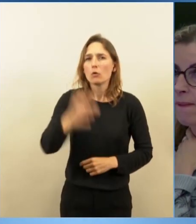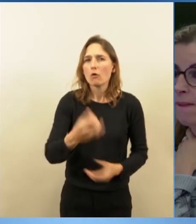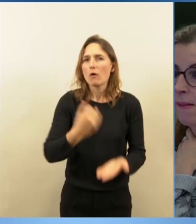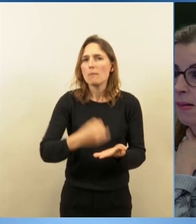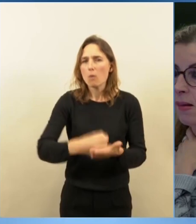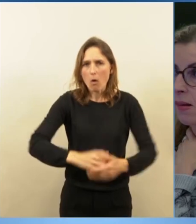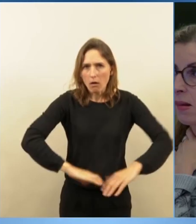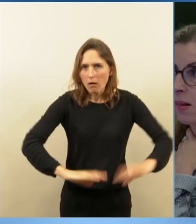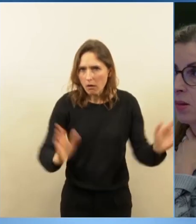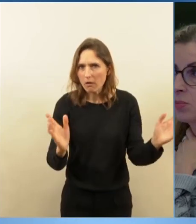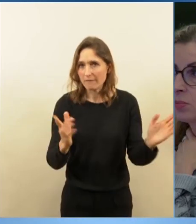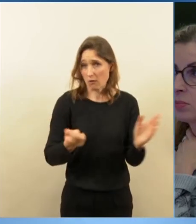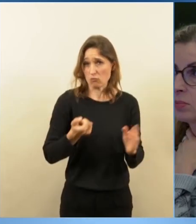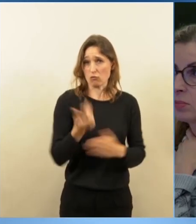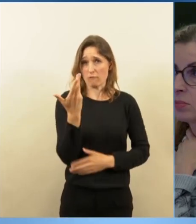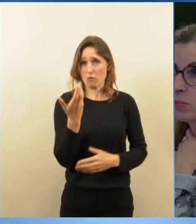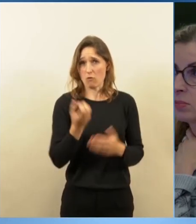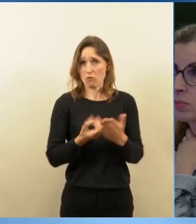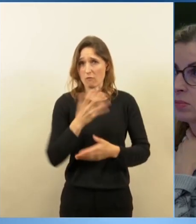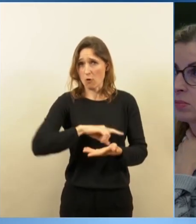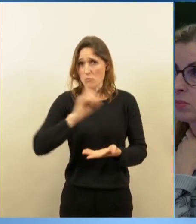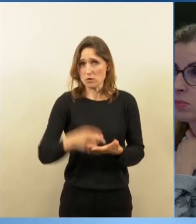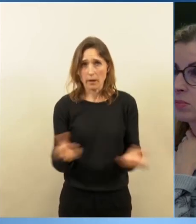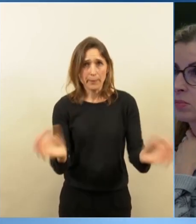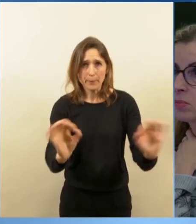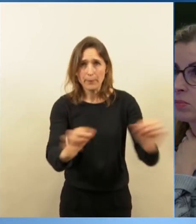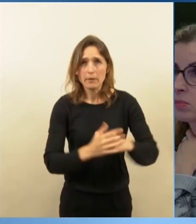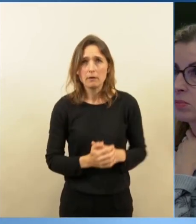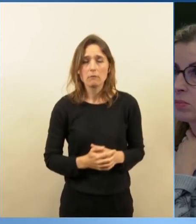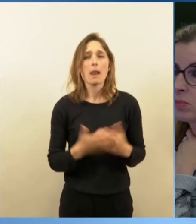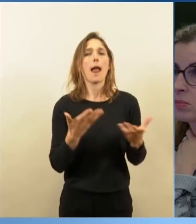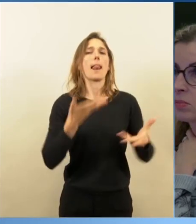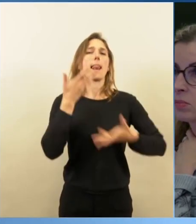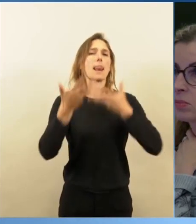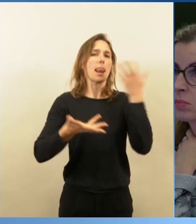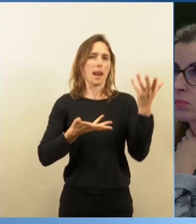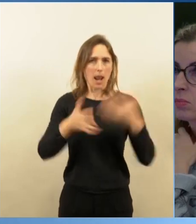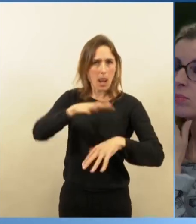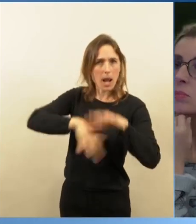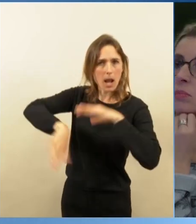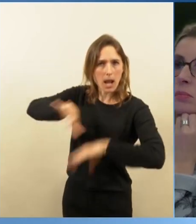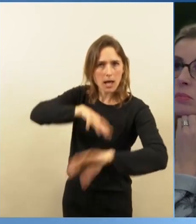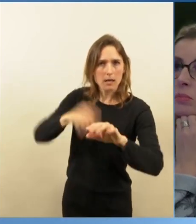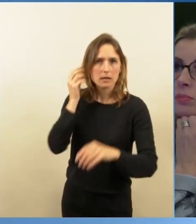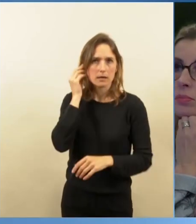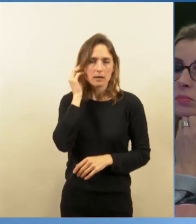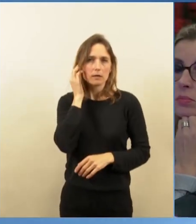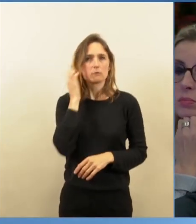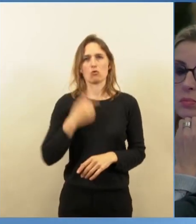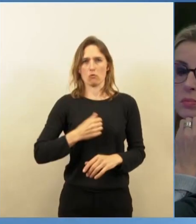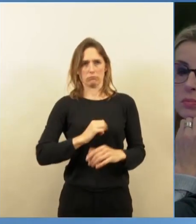ces nouveaux copek pour agir donc vous êtes dans la parole vous êtes dans la tromperie vous êtes dans la démagogie et nous la